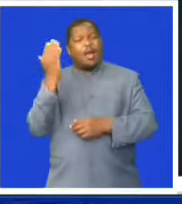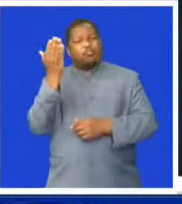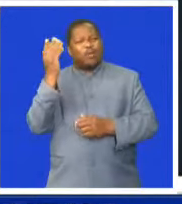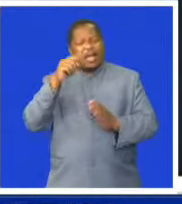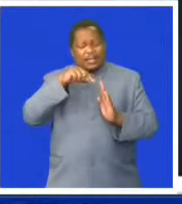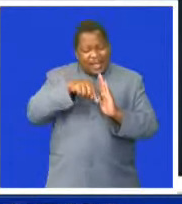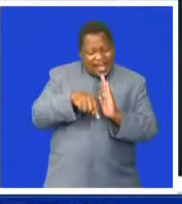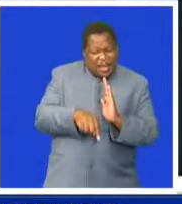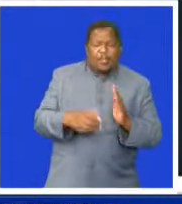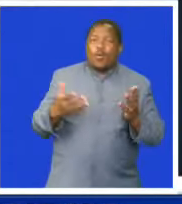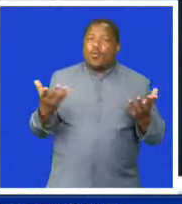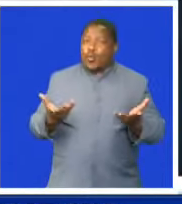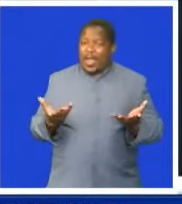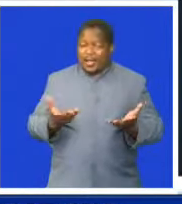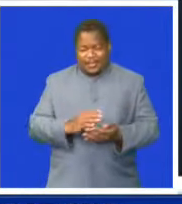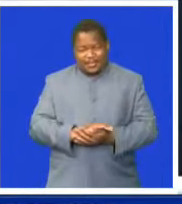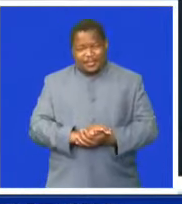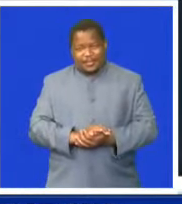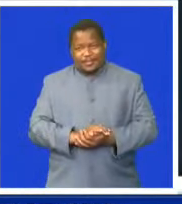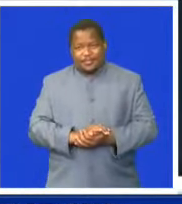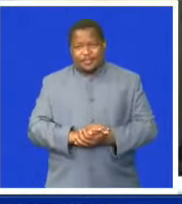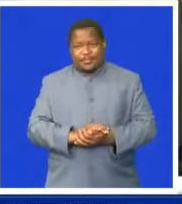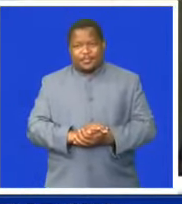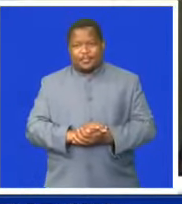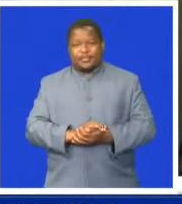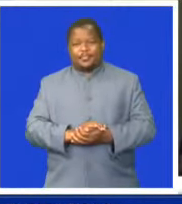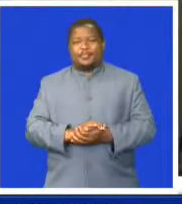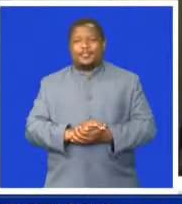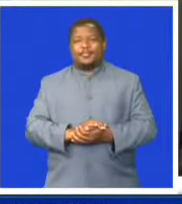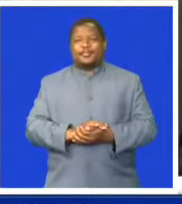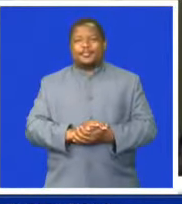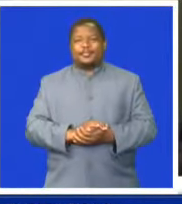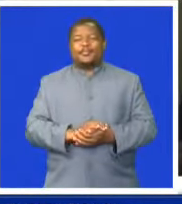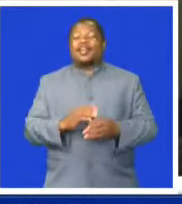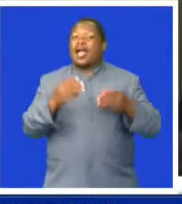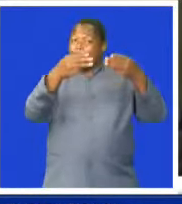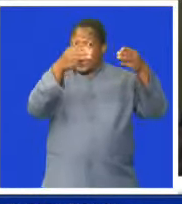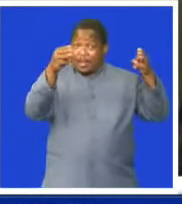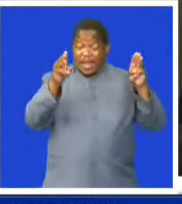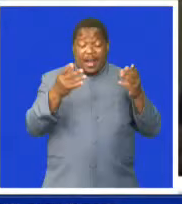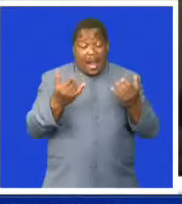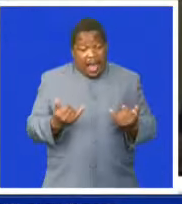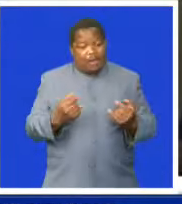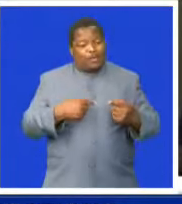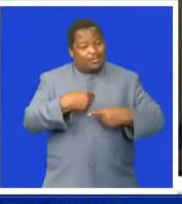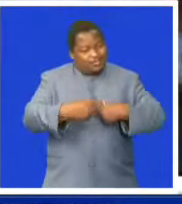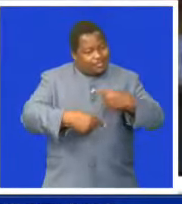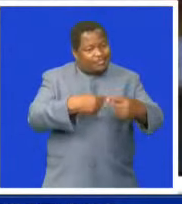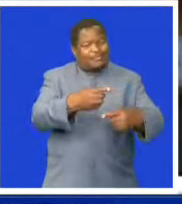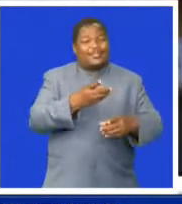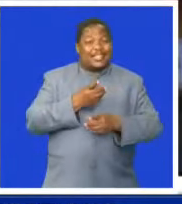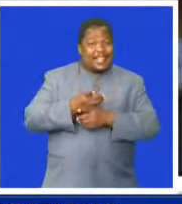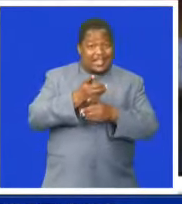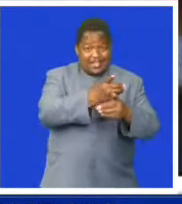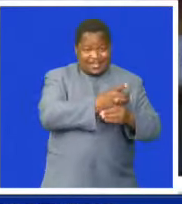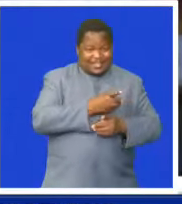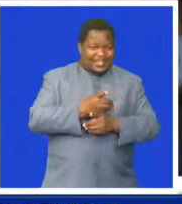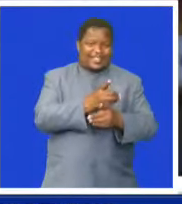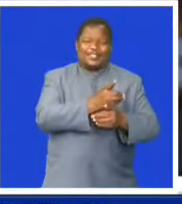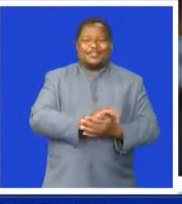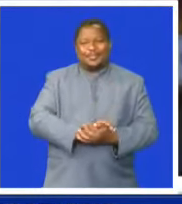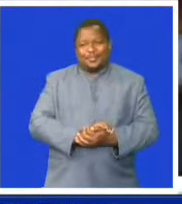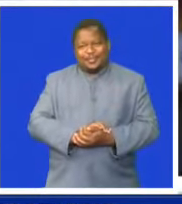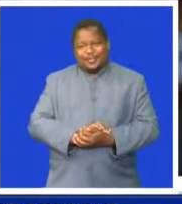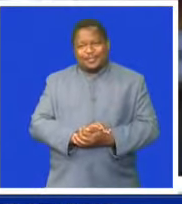Nakuhlanganiswa lo mbiko emalunga bekasayikhulumisa indzaba yalo mbiko. Tindzaba ni Eswatini TV kubika Themkosi